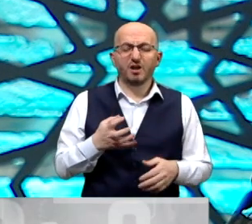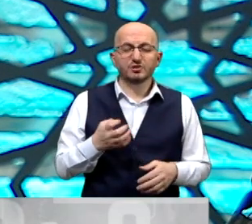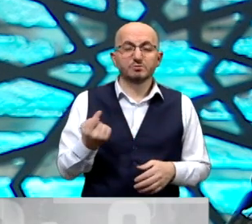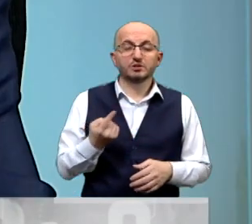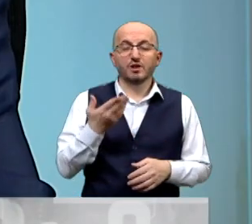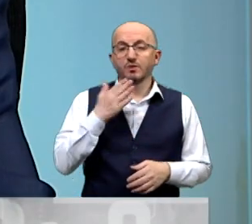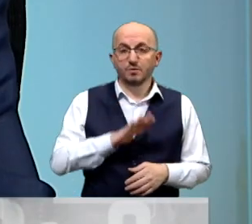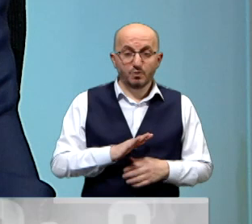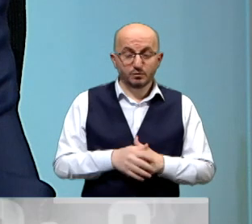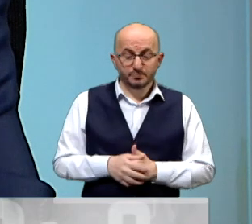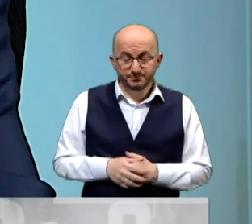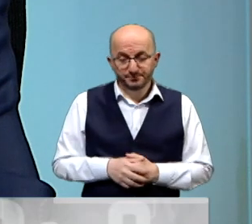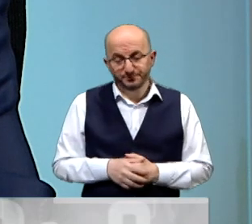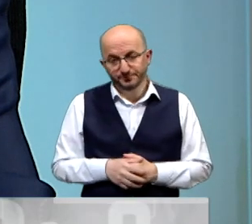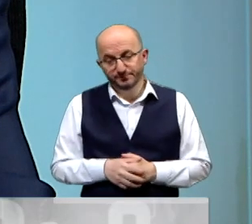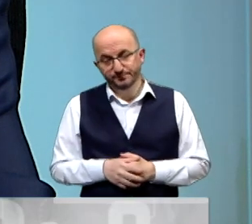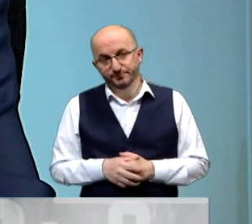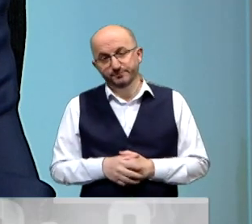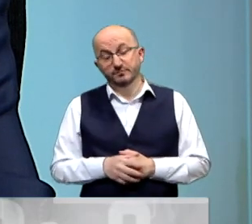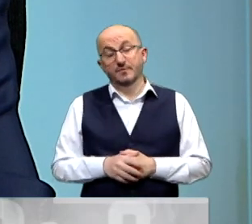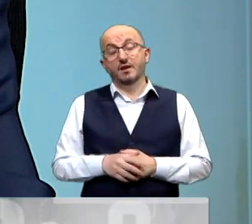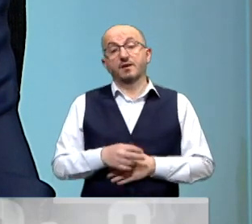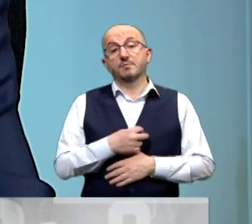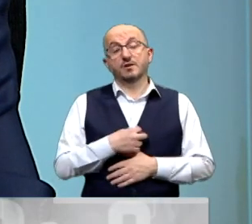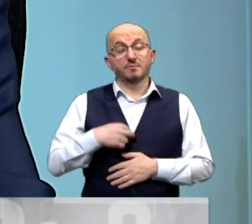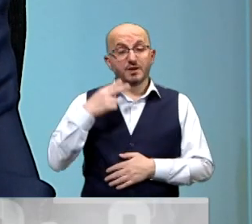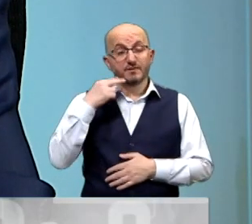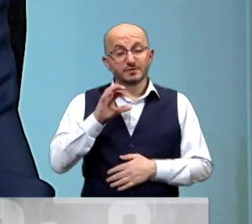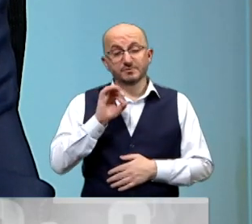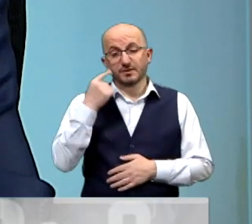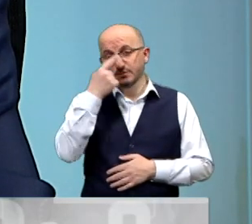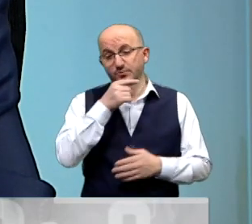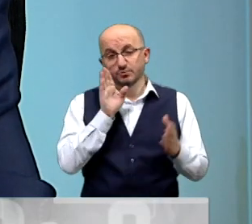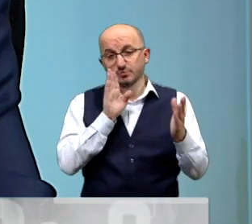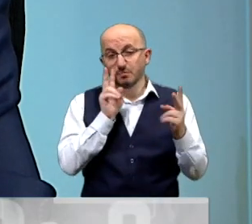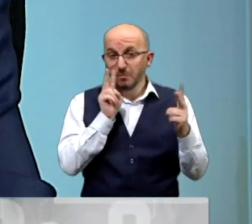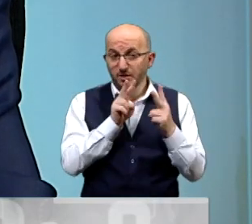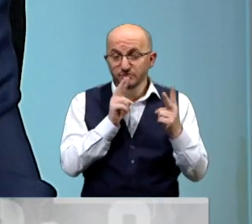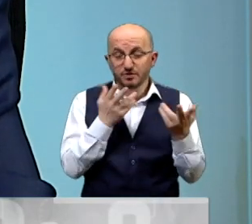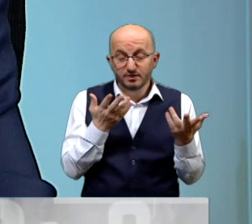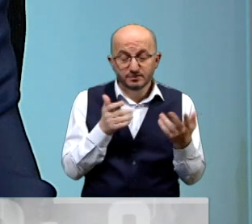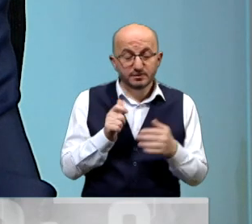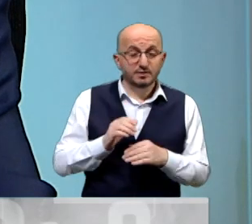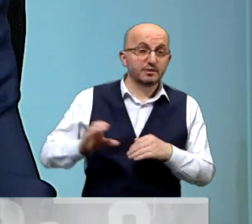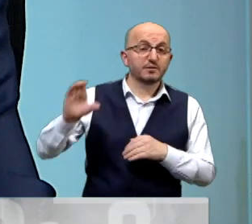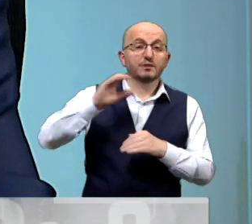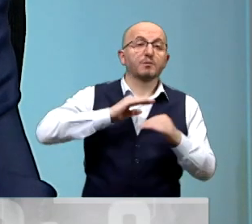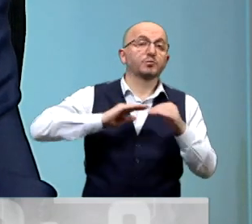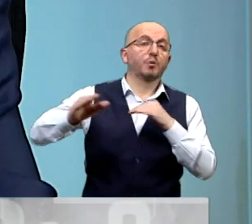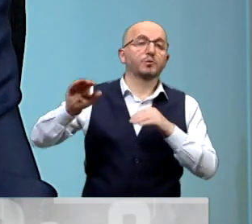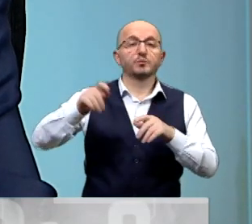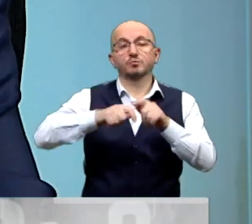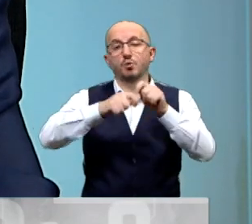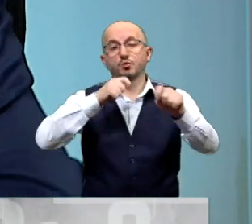gerçekten öyle Yani yarın Efendimizle nasıl yüz yüze bakacağız bilmiyorum yani işte İslam toplumunu bu ölçülerle